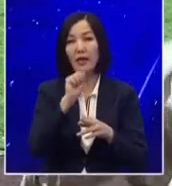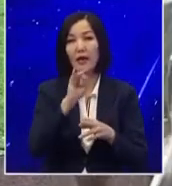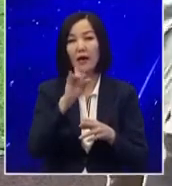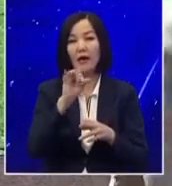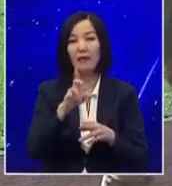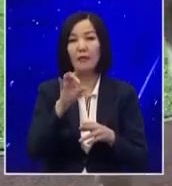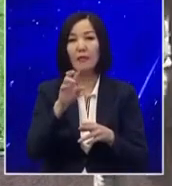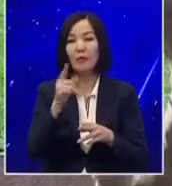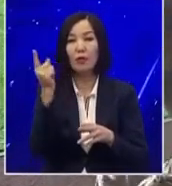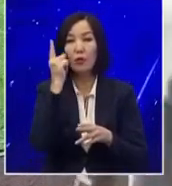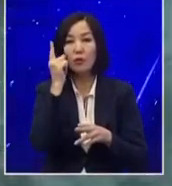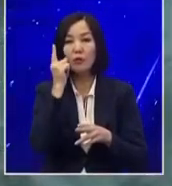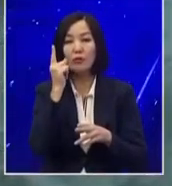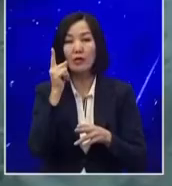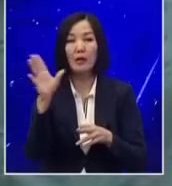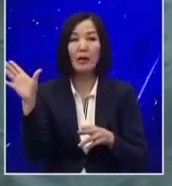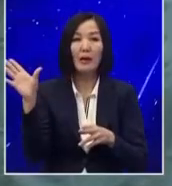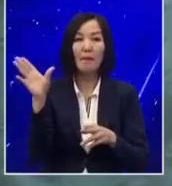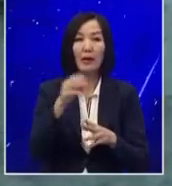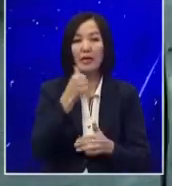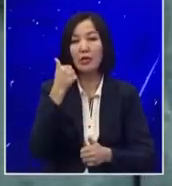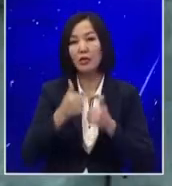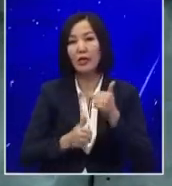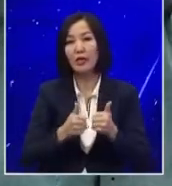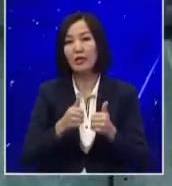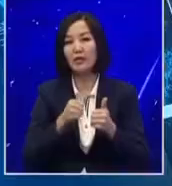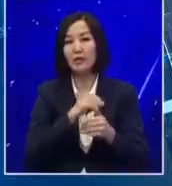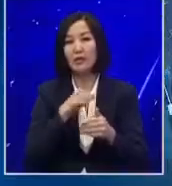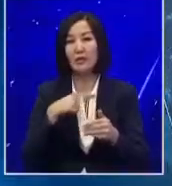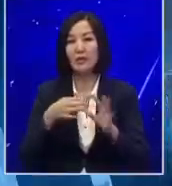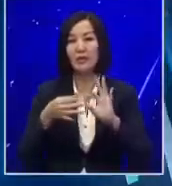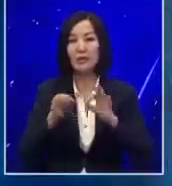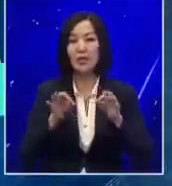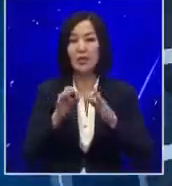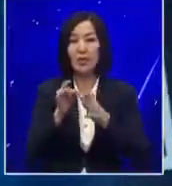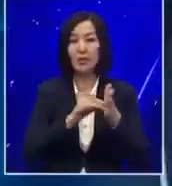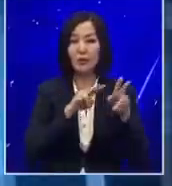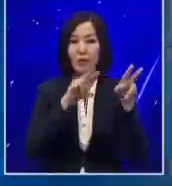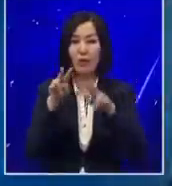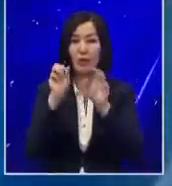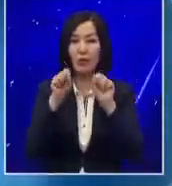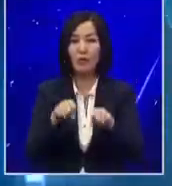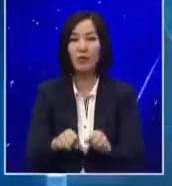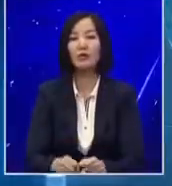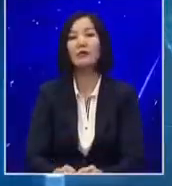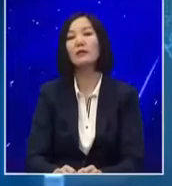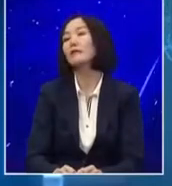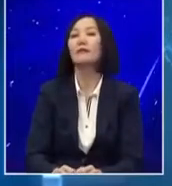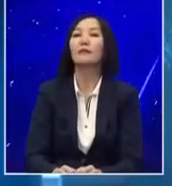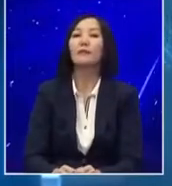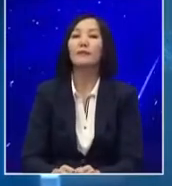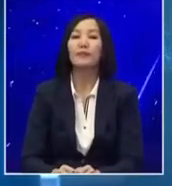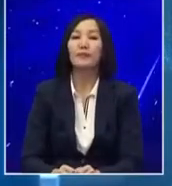мобильдік қосымшасы арқылы кез келген адам жарысты тікелей бақылай алады. Меруерт Қыдырбайқызы, Руслан Нұрмұхамбетов, Жайық Құрманбаев,